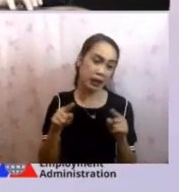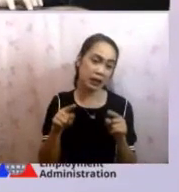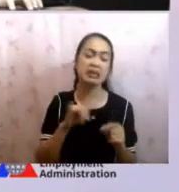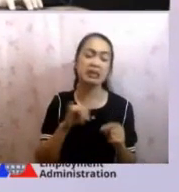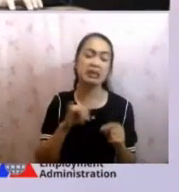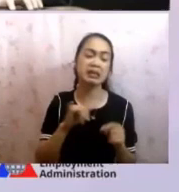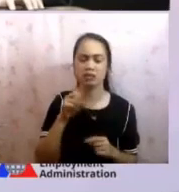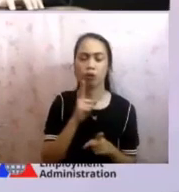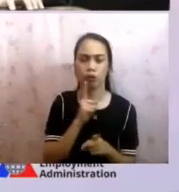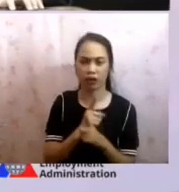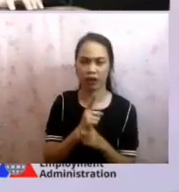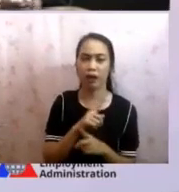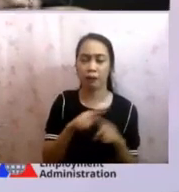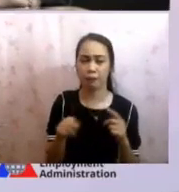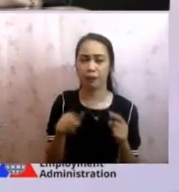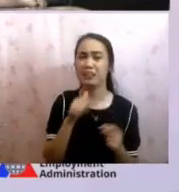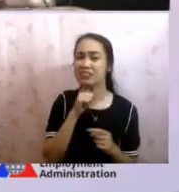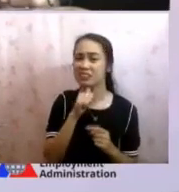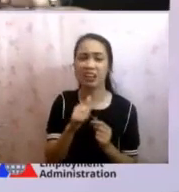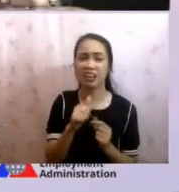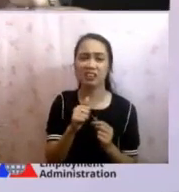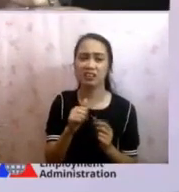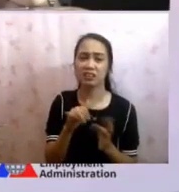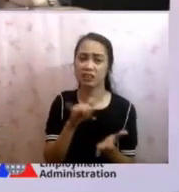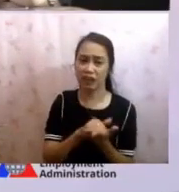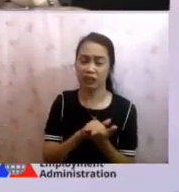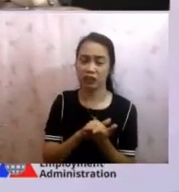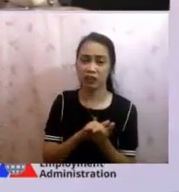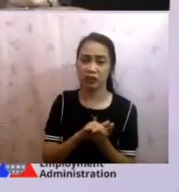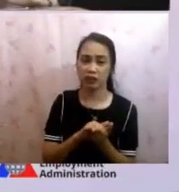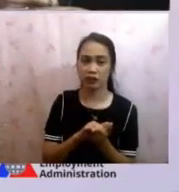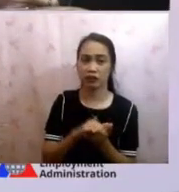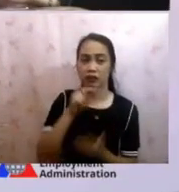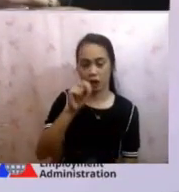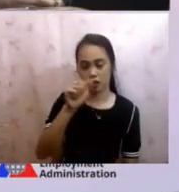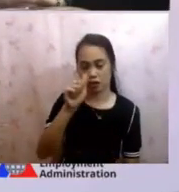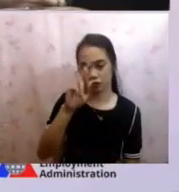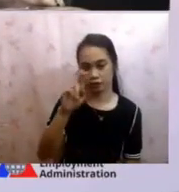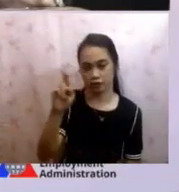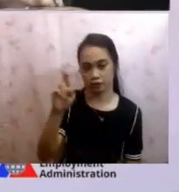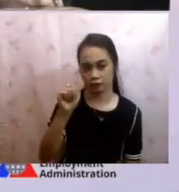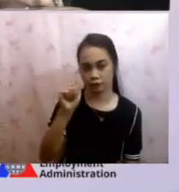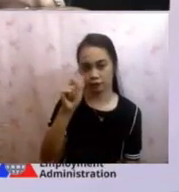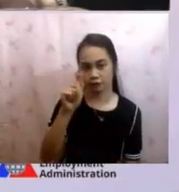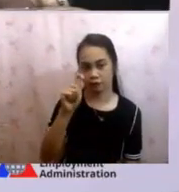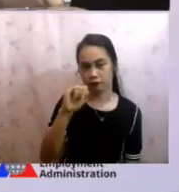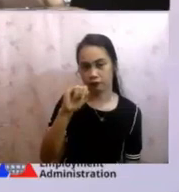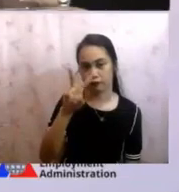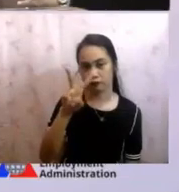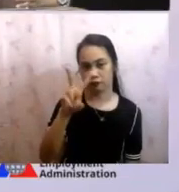narrative nga style. Okay, so, naanatay